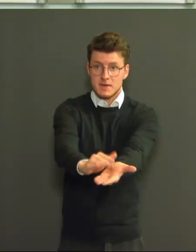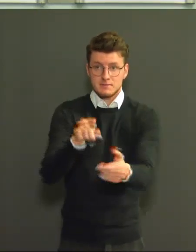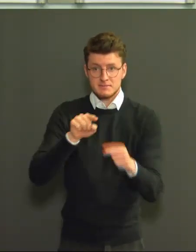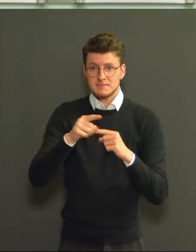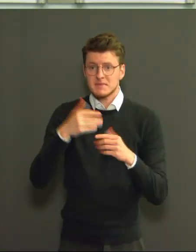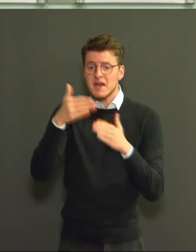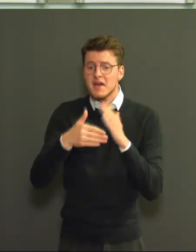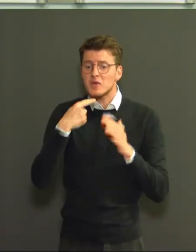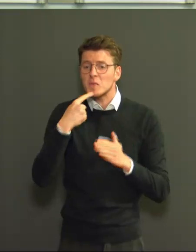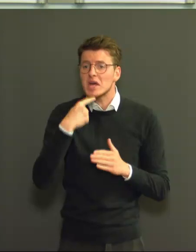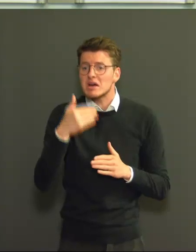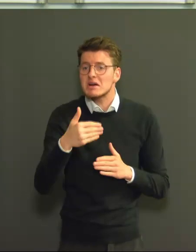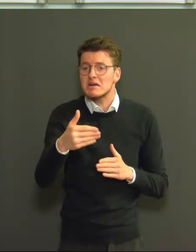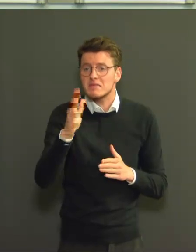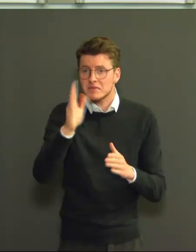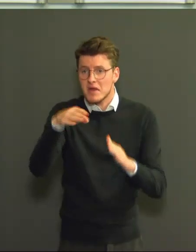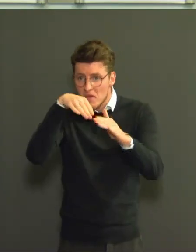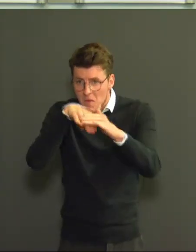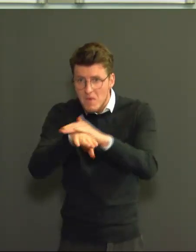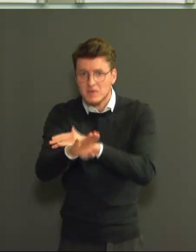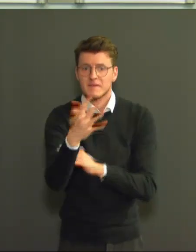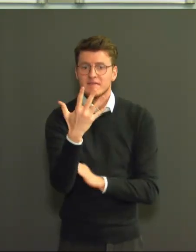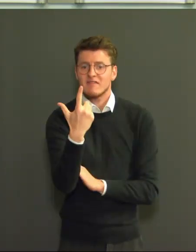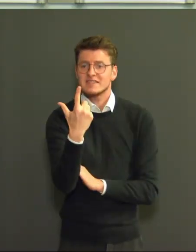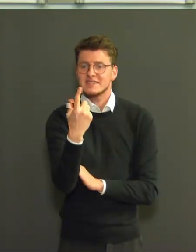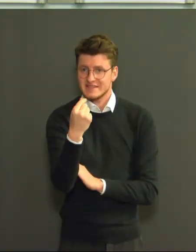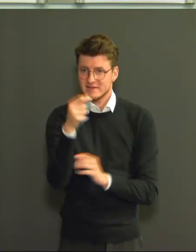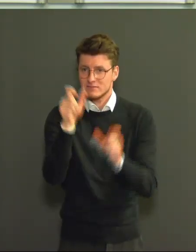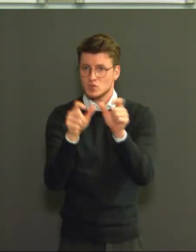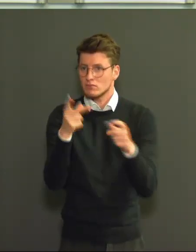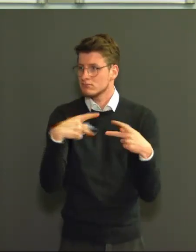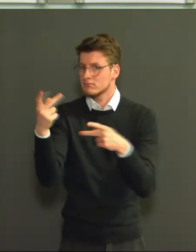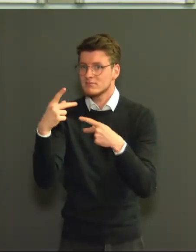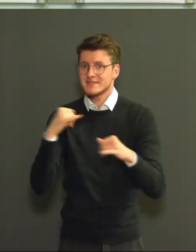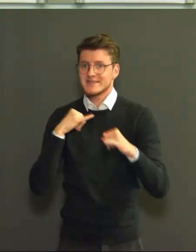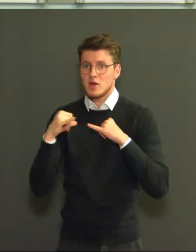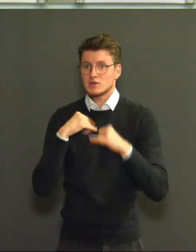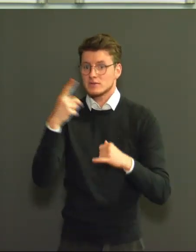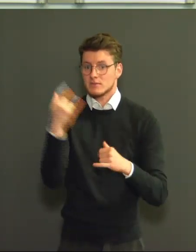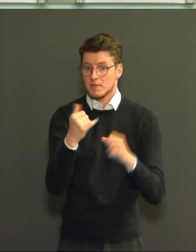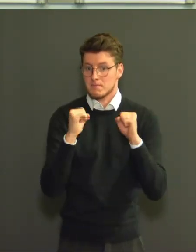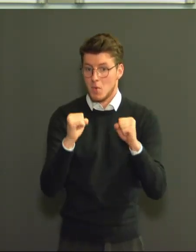een gemiddelde van 75 nieuwe opnames per dag kunnen uitkomen.